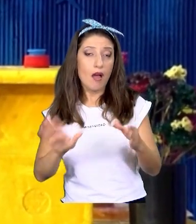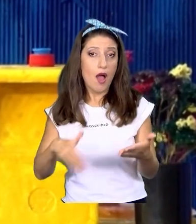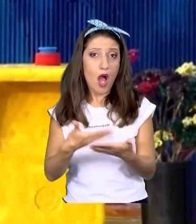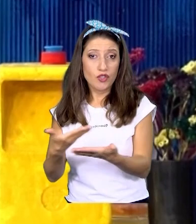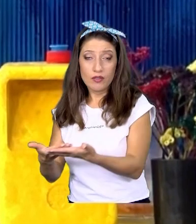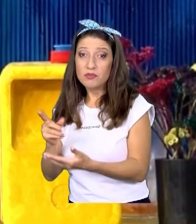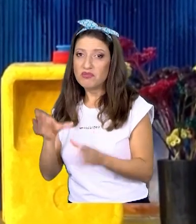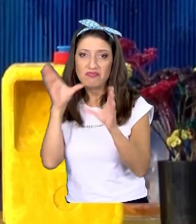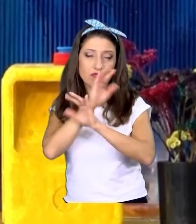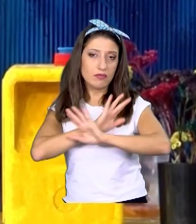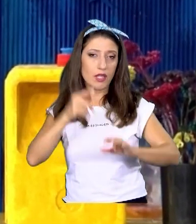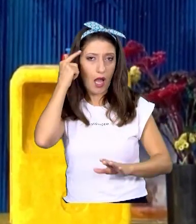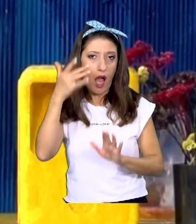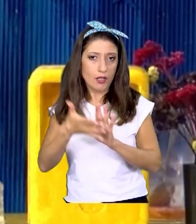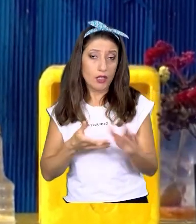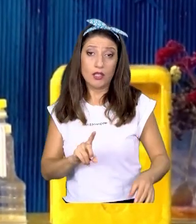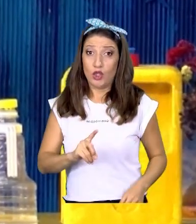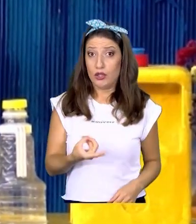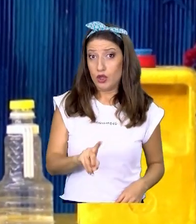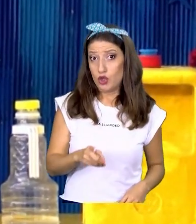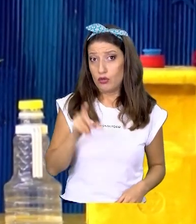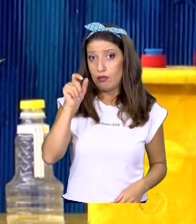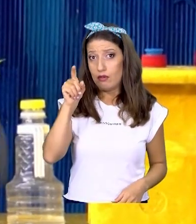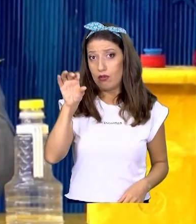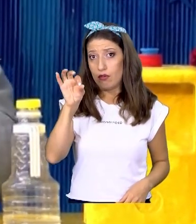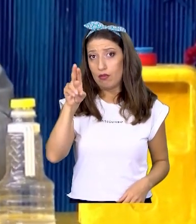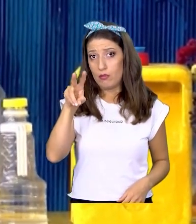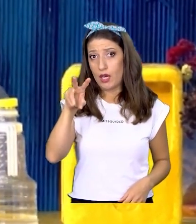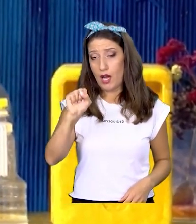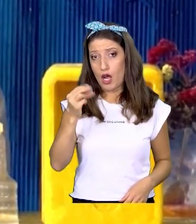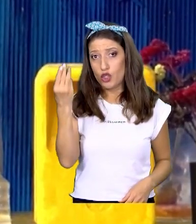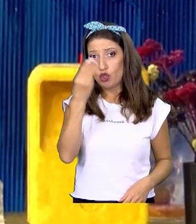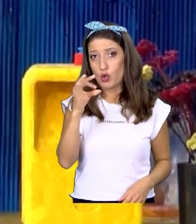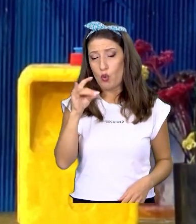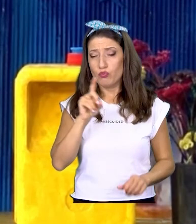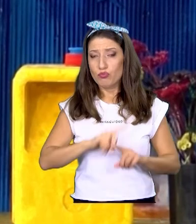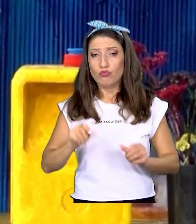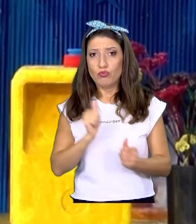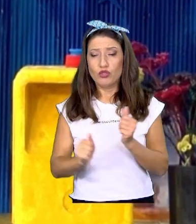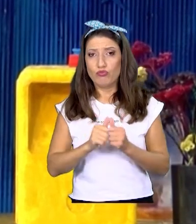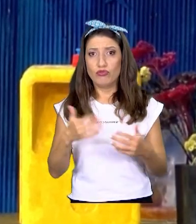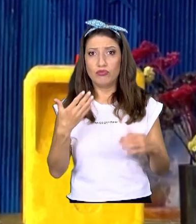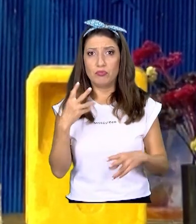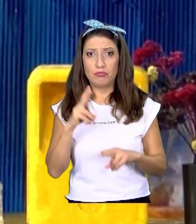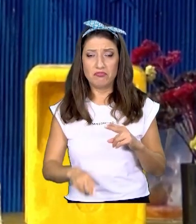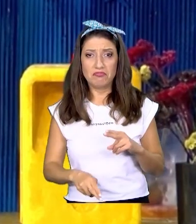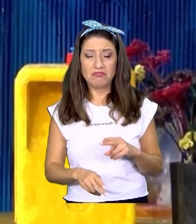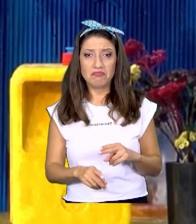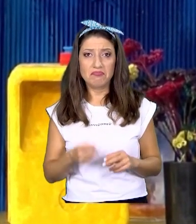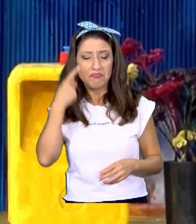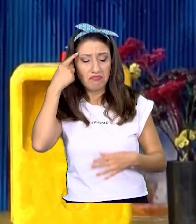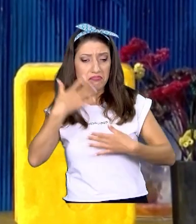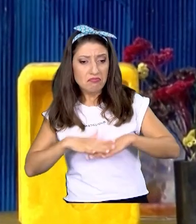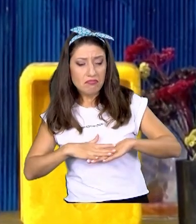առաջ քաշեցին, բայց այդպես էլ չկարողացան հասկանալ, թե ինչու է հոպլա շոուն ավարտվում ամեն անգամ։ Մնաց